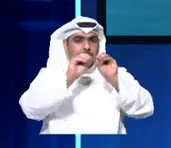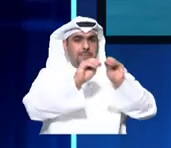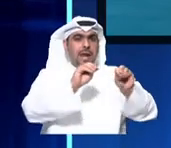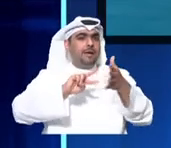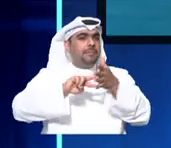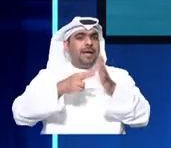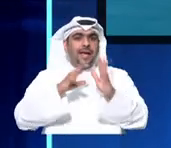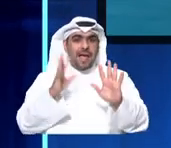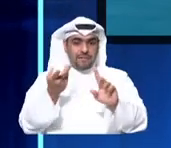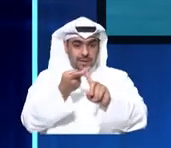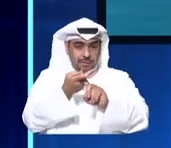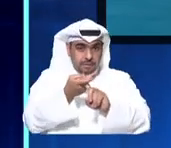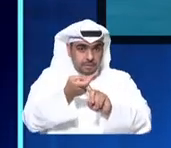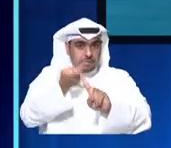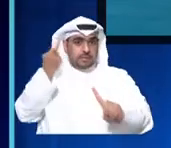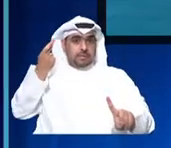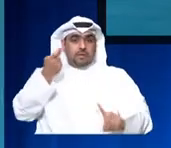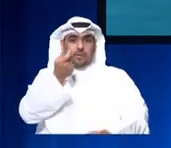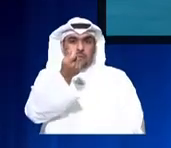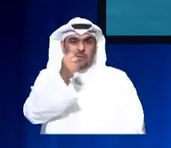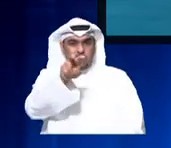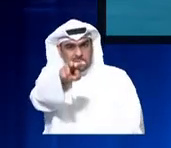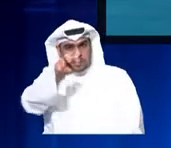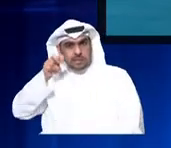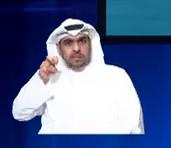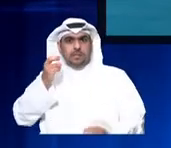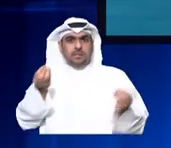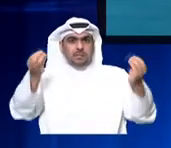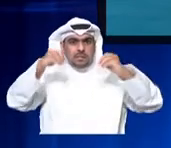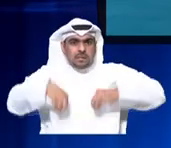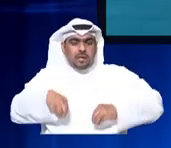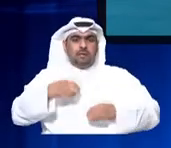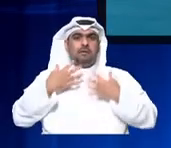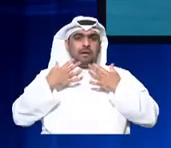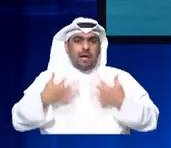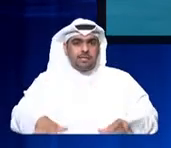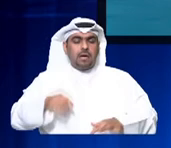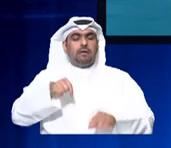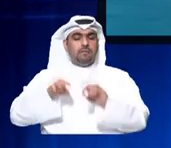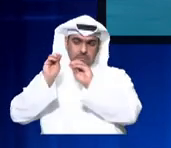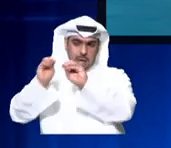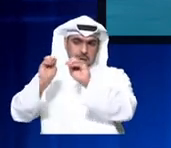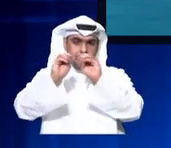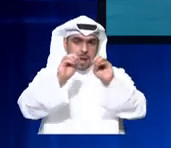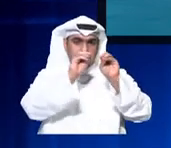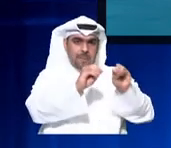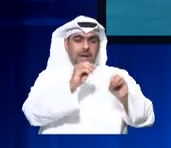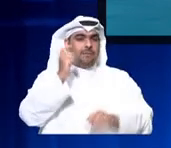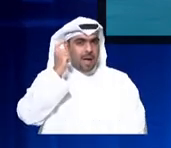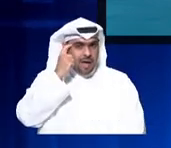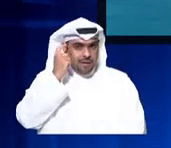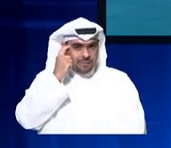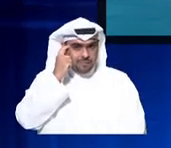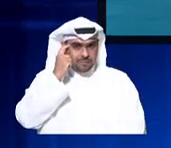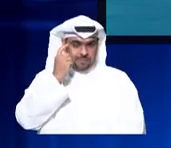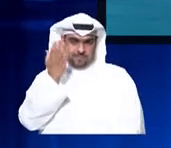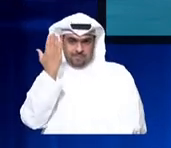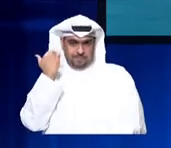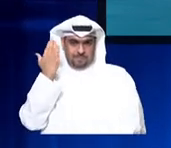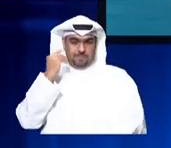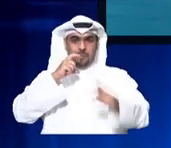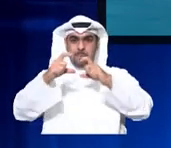يحدد الضوابط الأمنية للتعاملات المالية من خلال الأنظمة التقنية. كذلك قام بنك الكويت المركزي